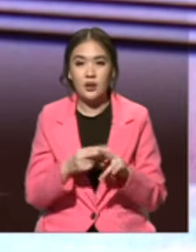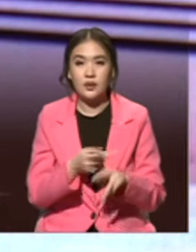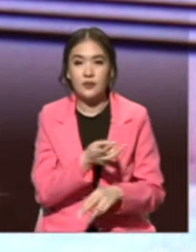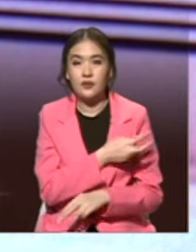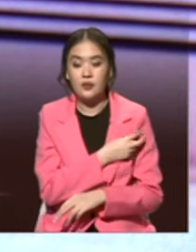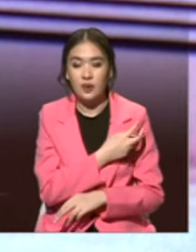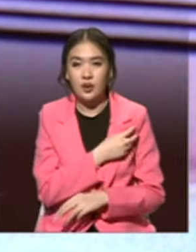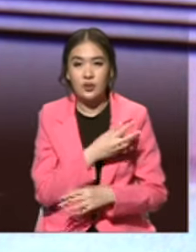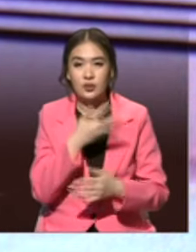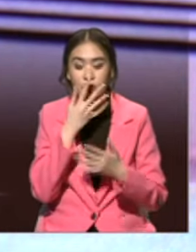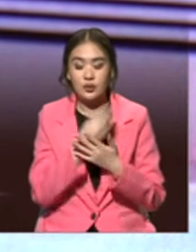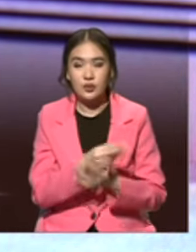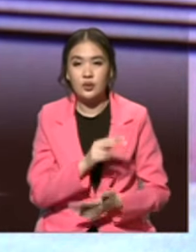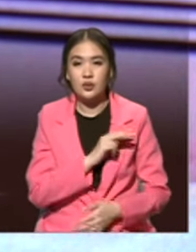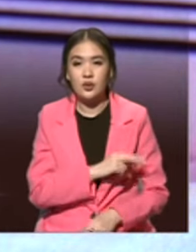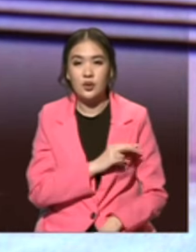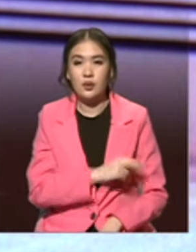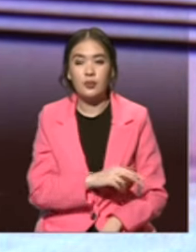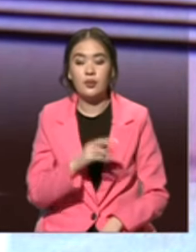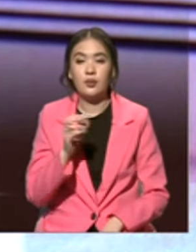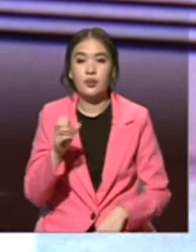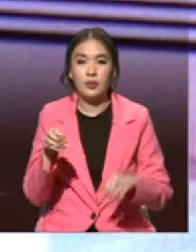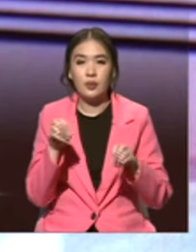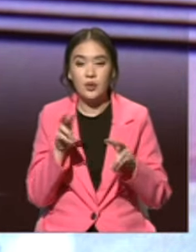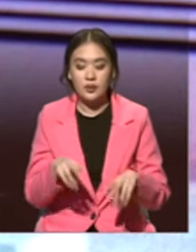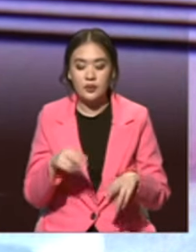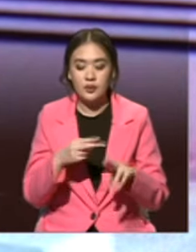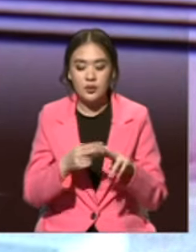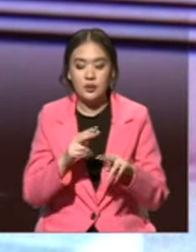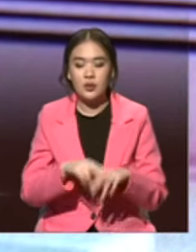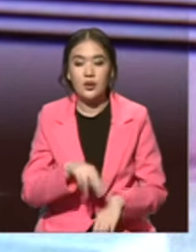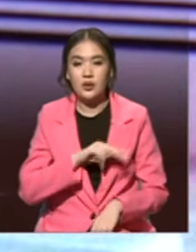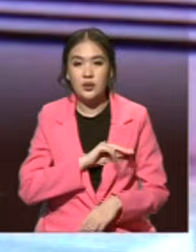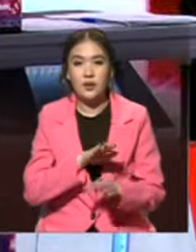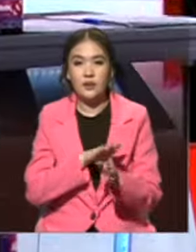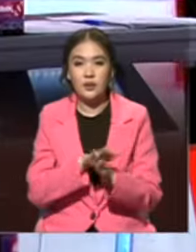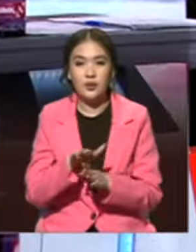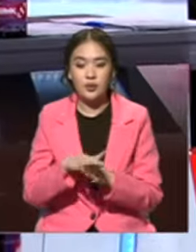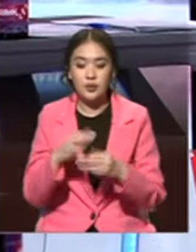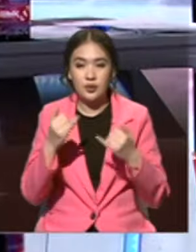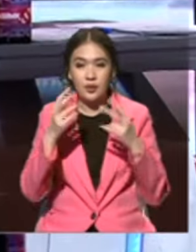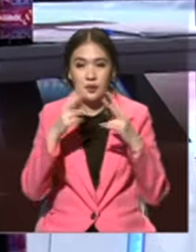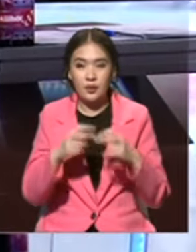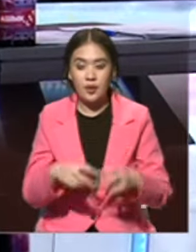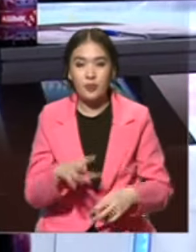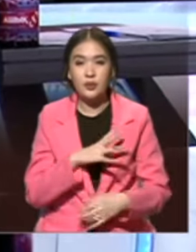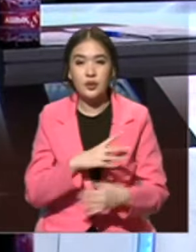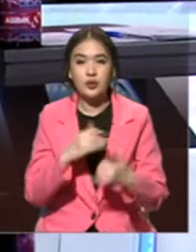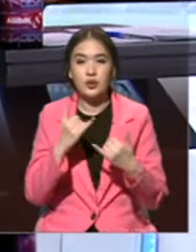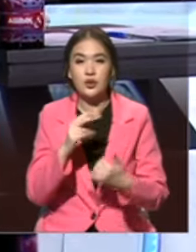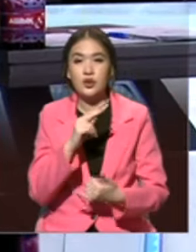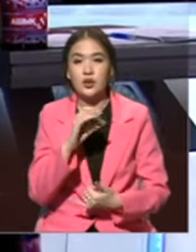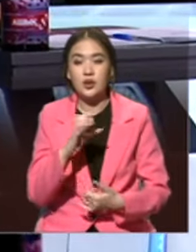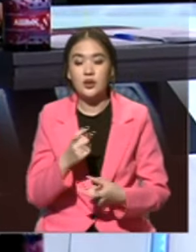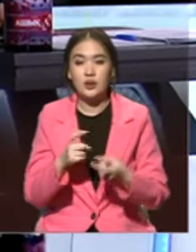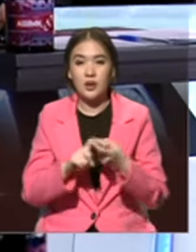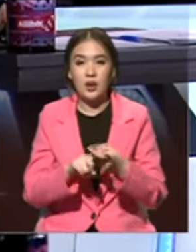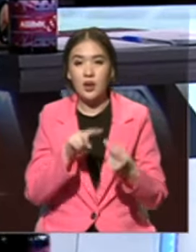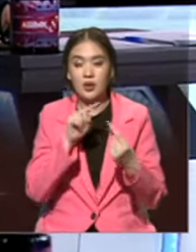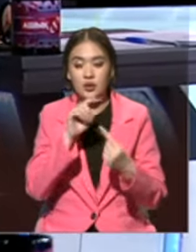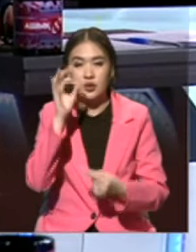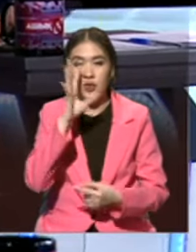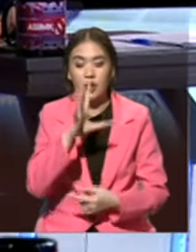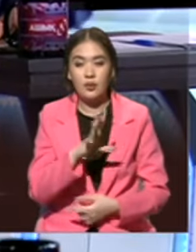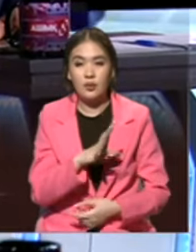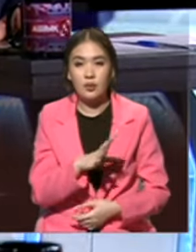өзінің жұмысына деген мына профессионалды тұрғыдан істеп жатқан жұмыстарын мен бүгін саралап отырмын. Өзім де бүгінгі күні мынау төтенше жағдайға қарсы өңірлерде